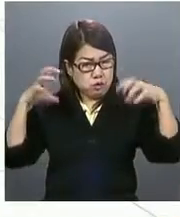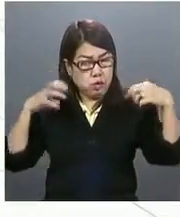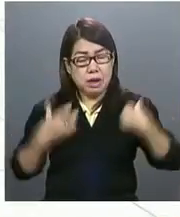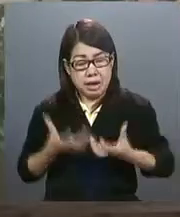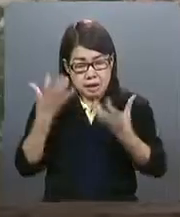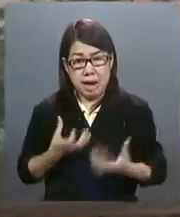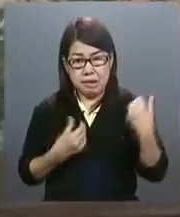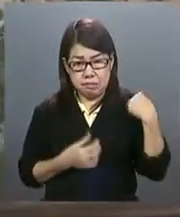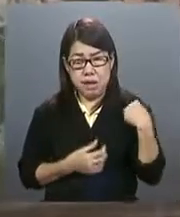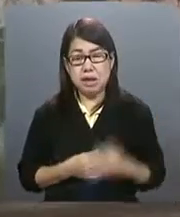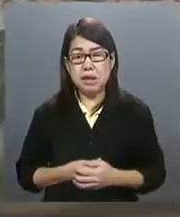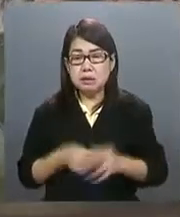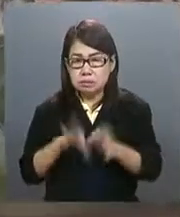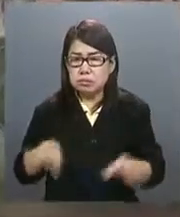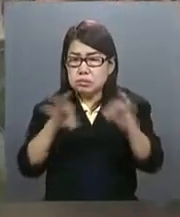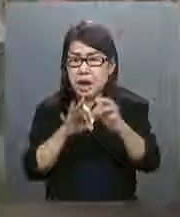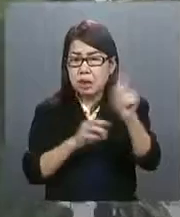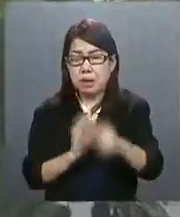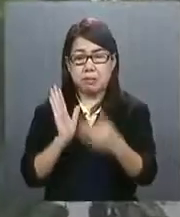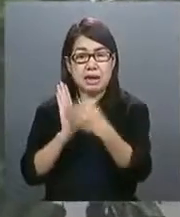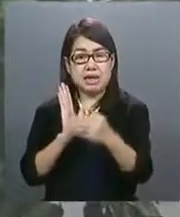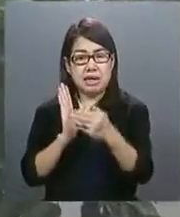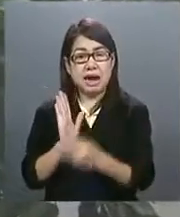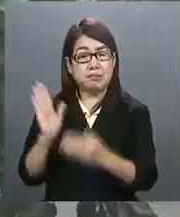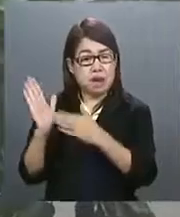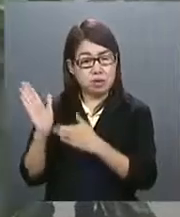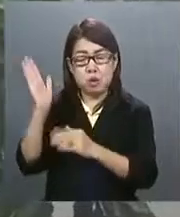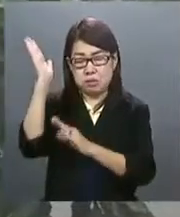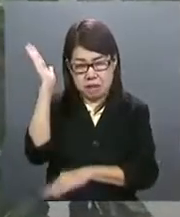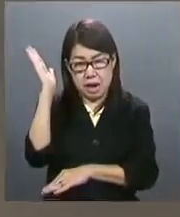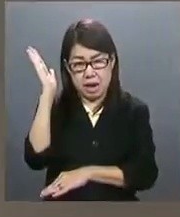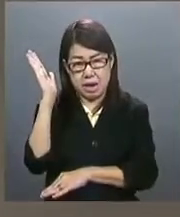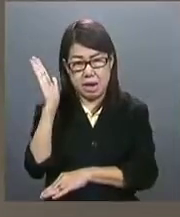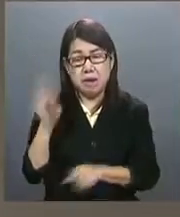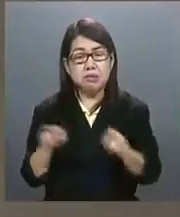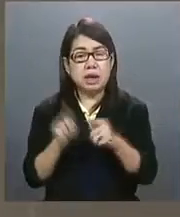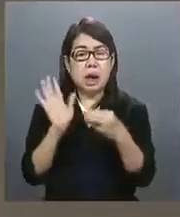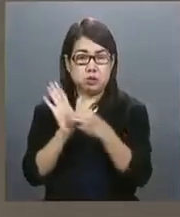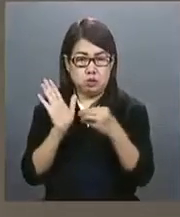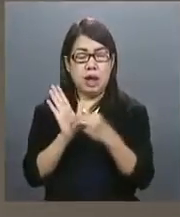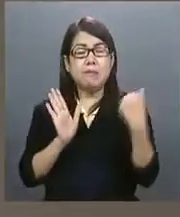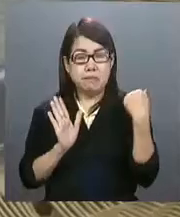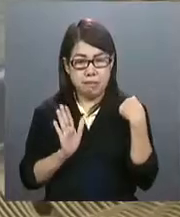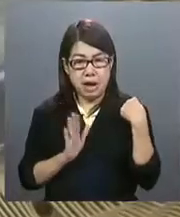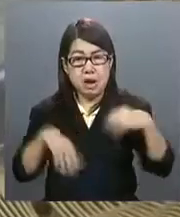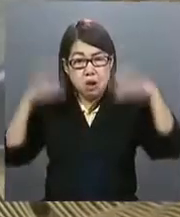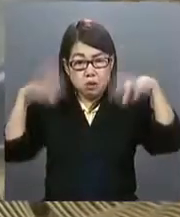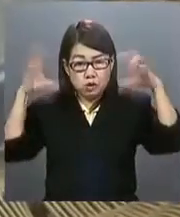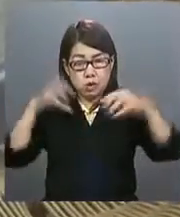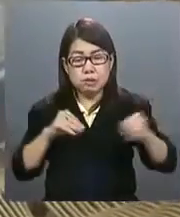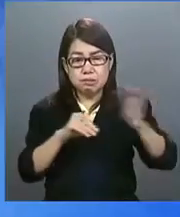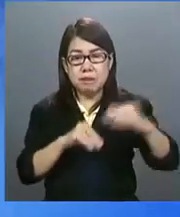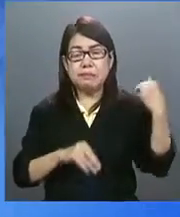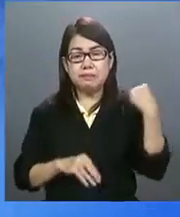แห่งด้วยค่ะโดยเฉพาะที่บริเวณภาคอีสานภาคตะวันออกและภาคใต้รวมทั้งกรุงเทพปริมณฑลก็มีฝนฟ้าคะนองเพิ่มมากขึ้นด้วยเช่นกัน